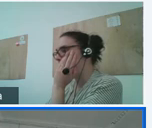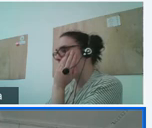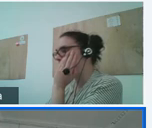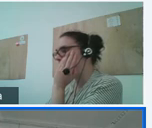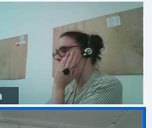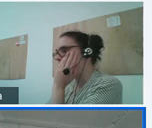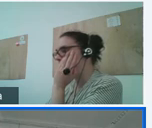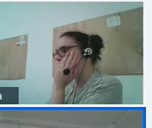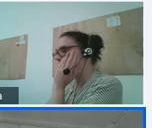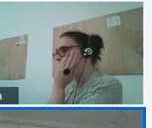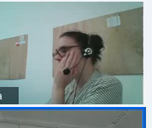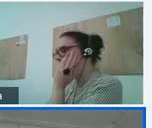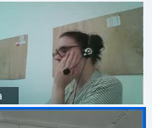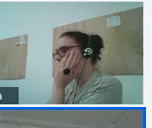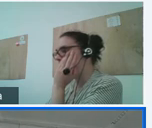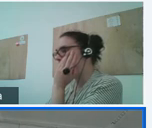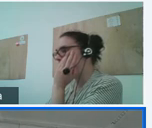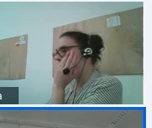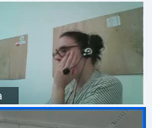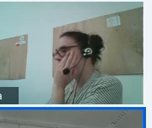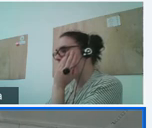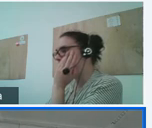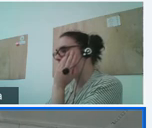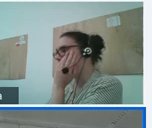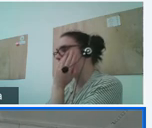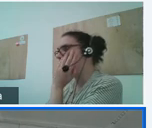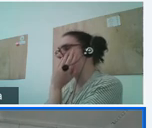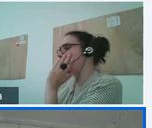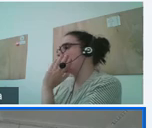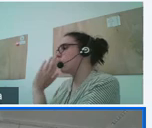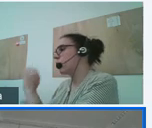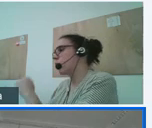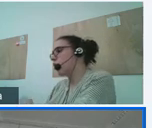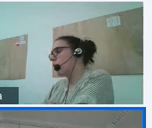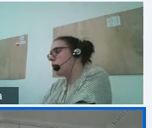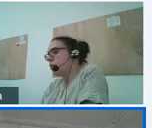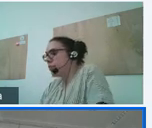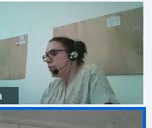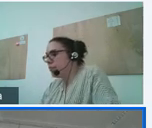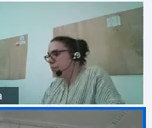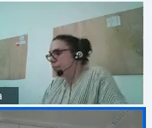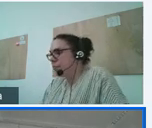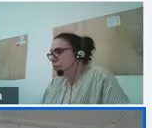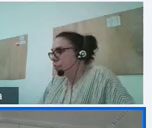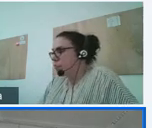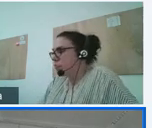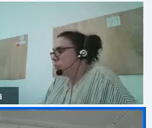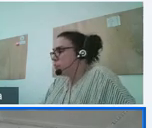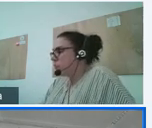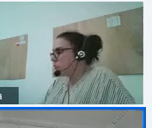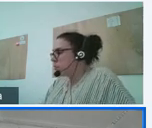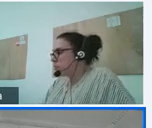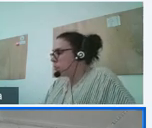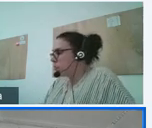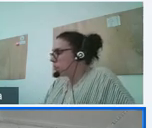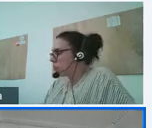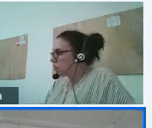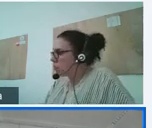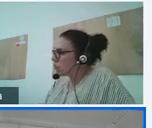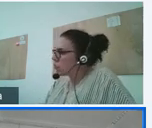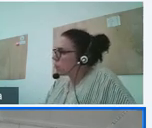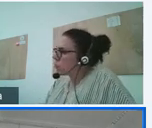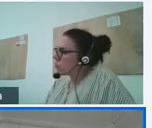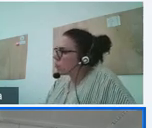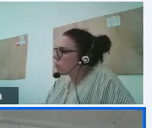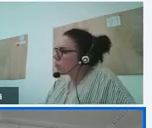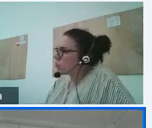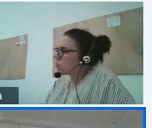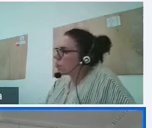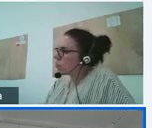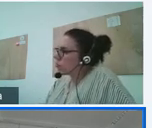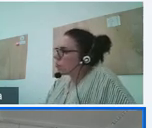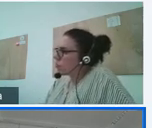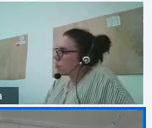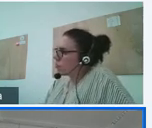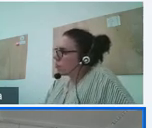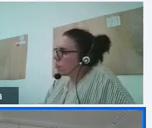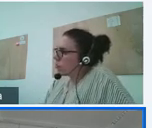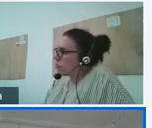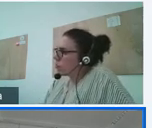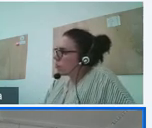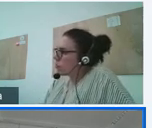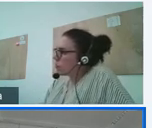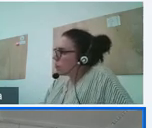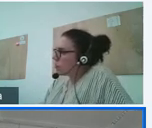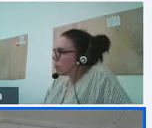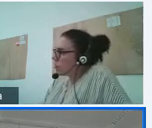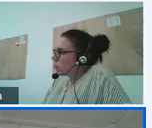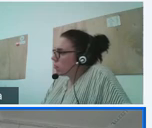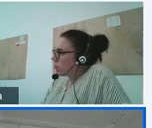sul riuso dei dati pubblici, e segnalo l'ultimo, che è la guida operativa della serie